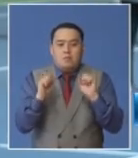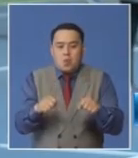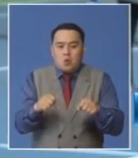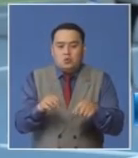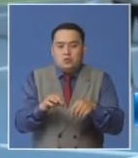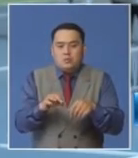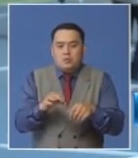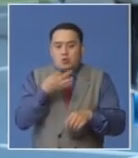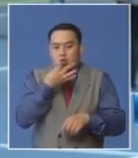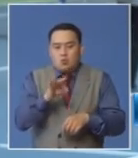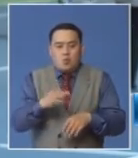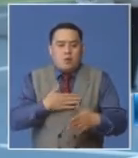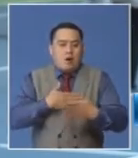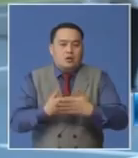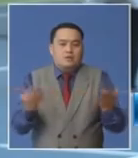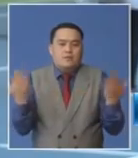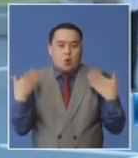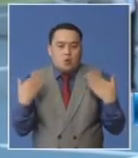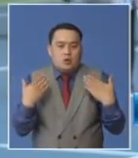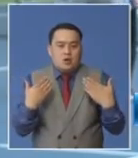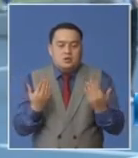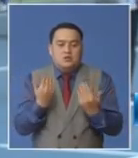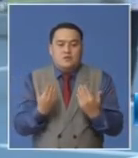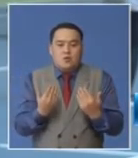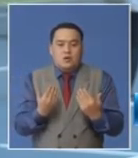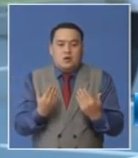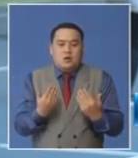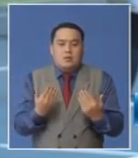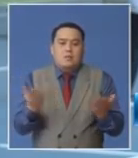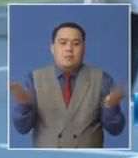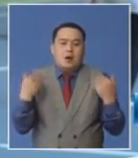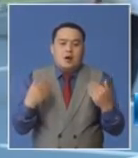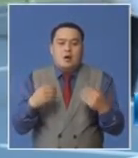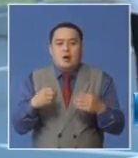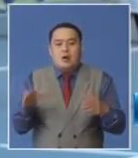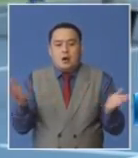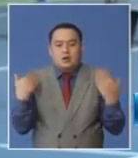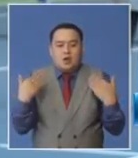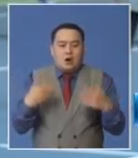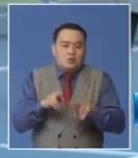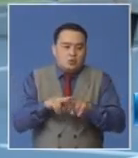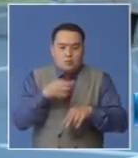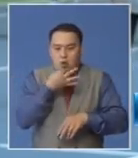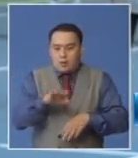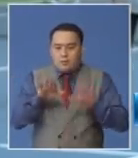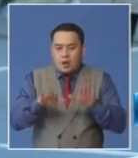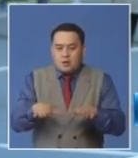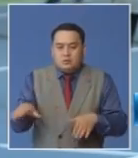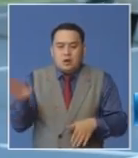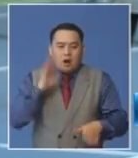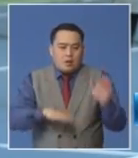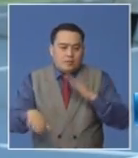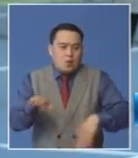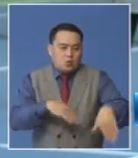сопровождать на любом вашем активном отдыхе 3 и сегодня на балхаш ильина алла пыли и просто выйти вы на речку